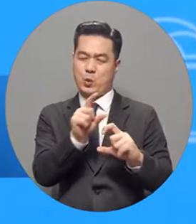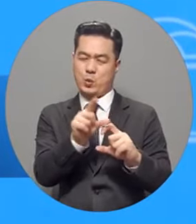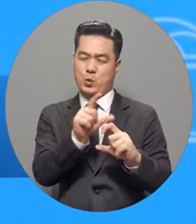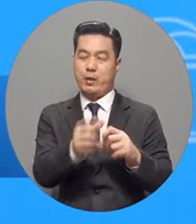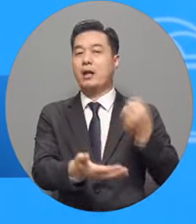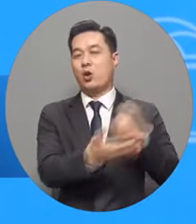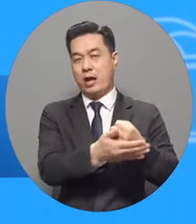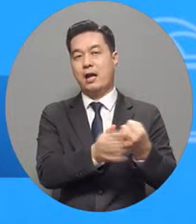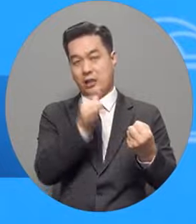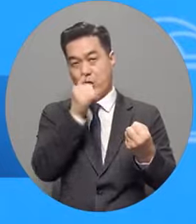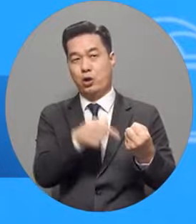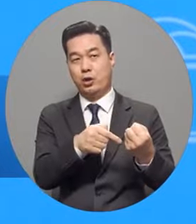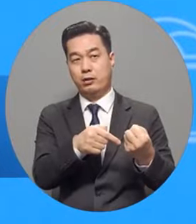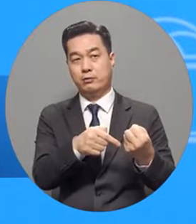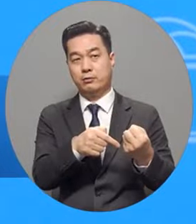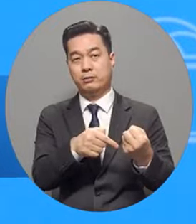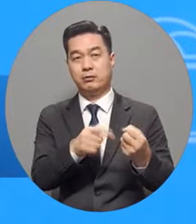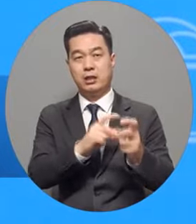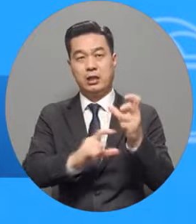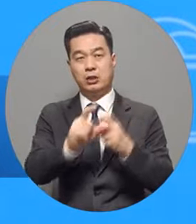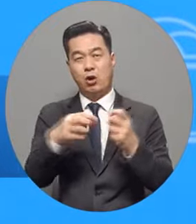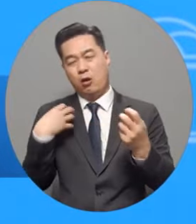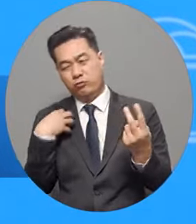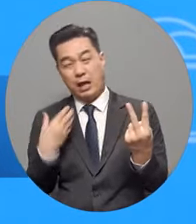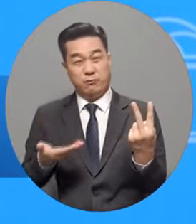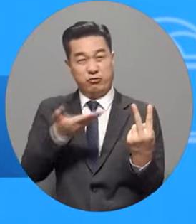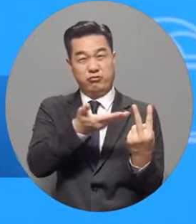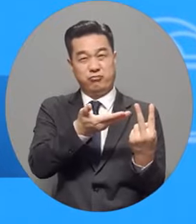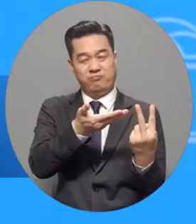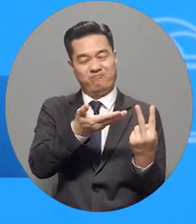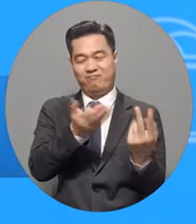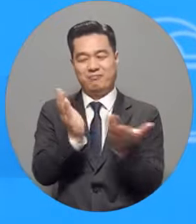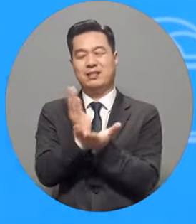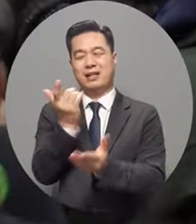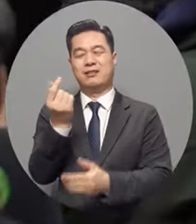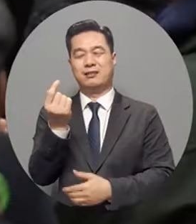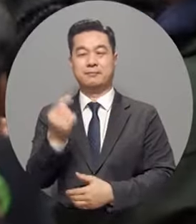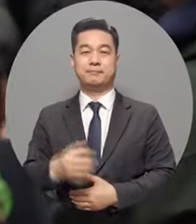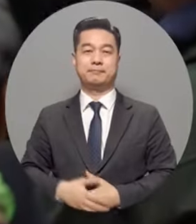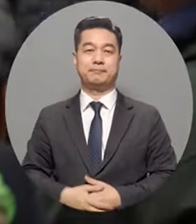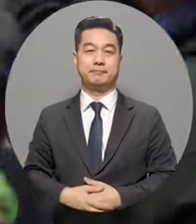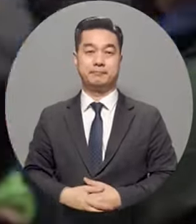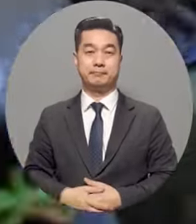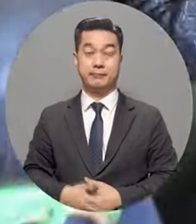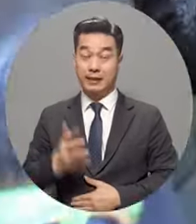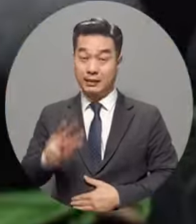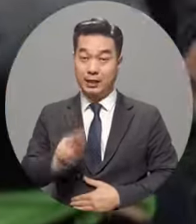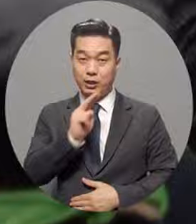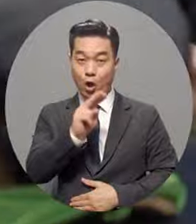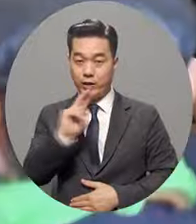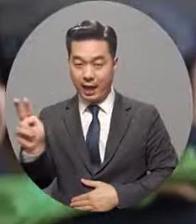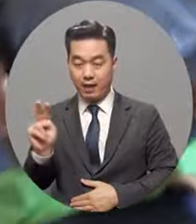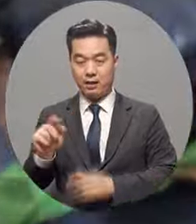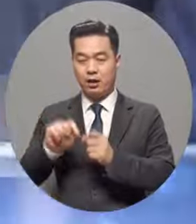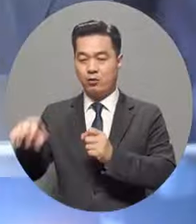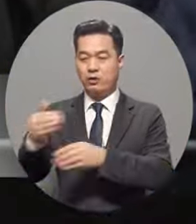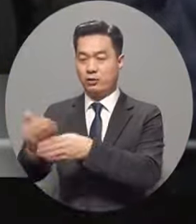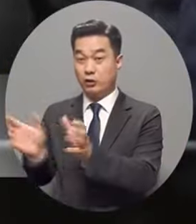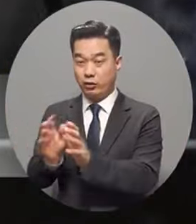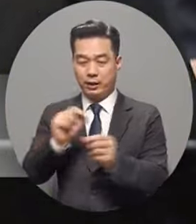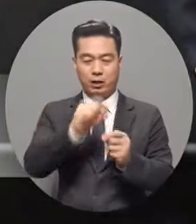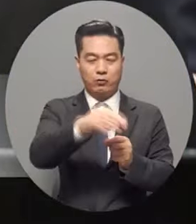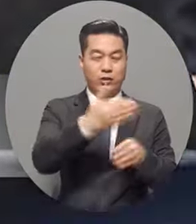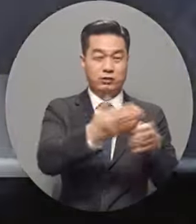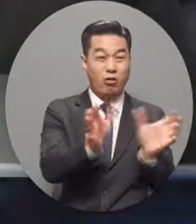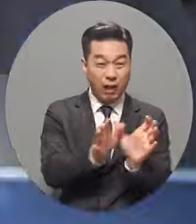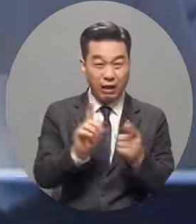결단일 텐데 뭔가를 더 부담을 드리거나 하는 것은 옳지 않을 것 같습니다. 다만 여야의 위성정당 움직임에는